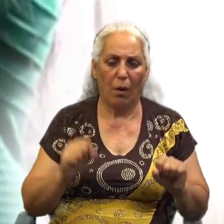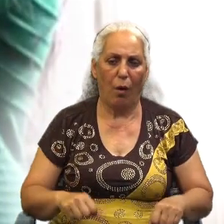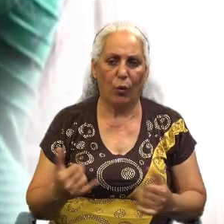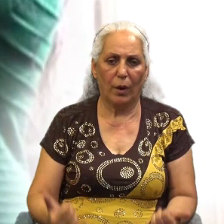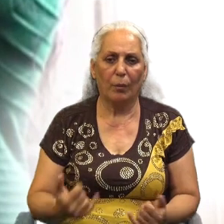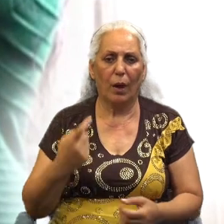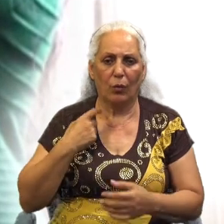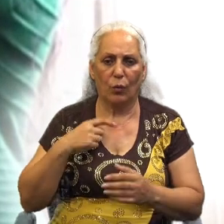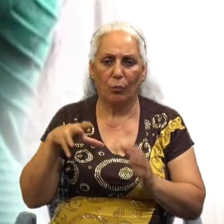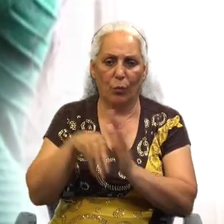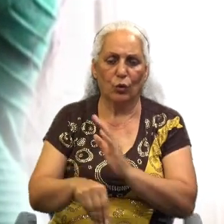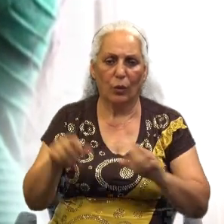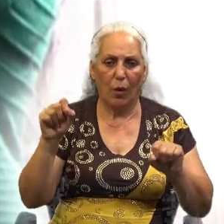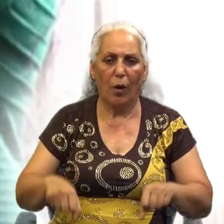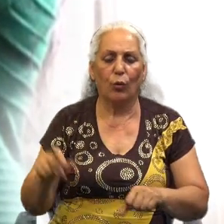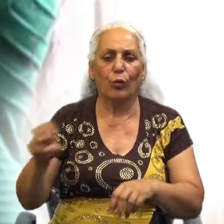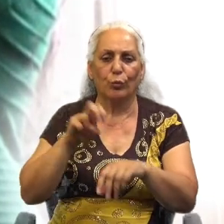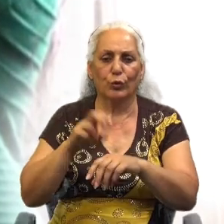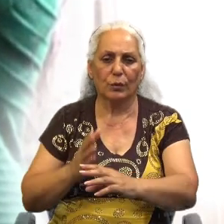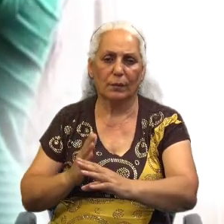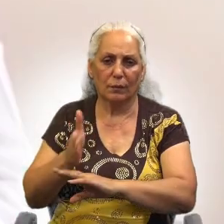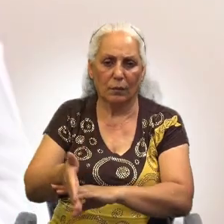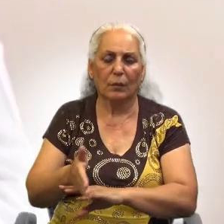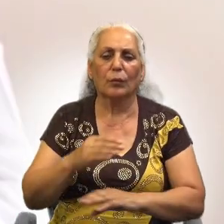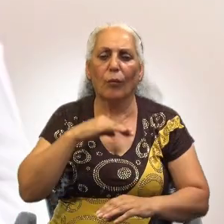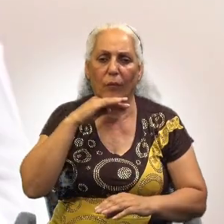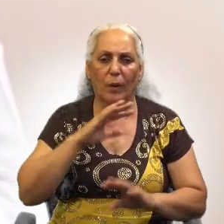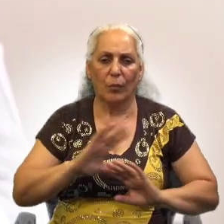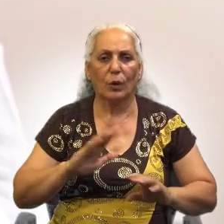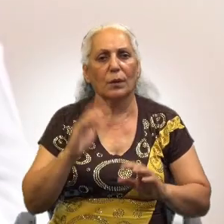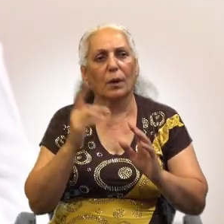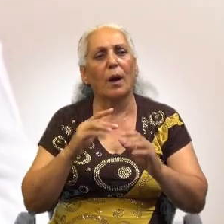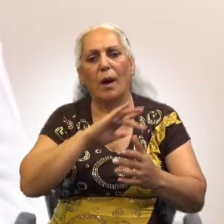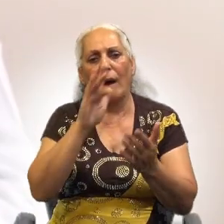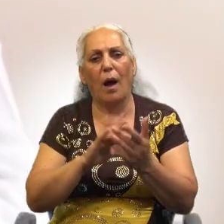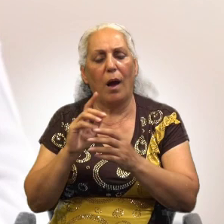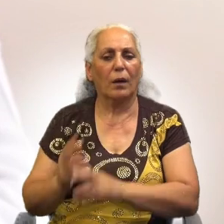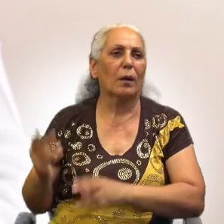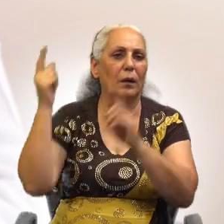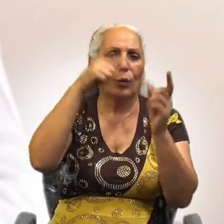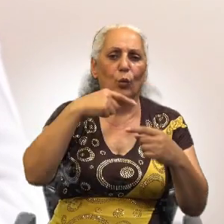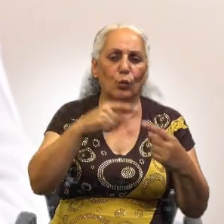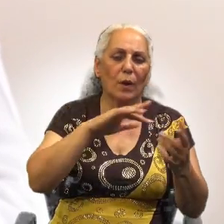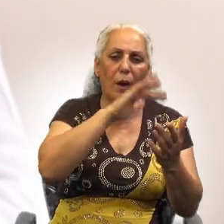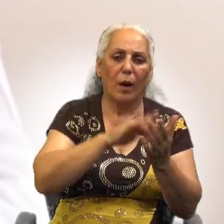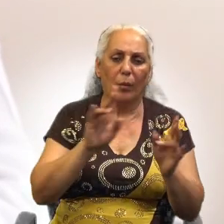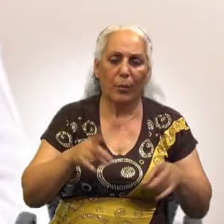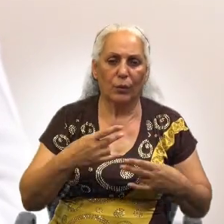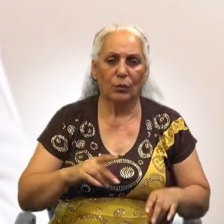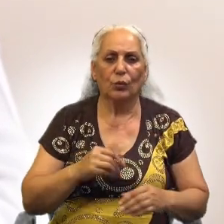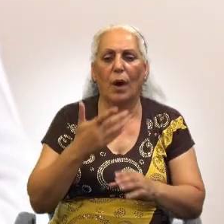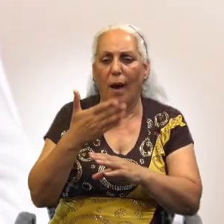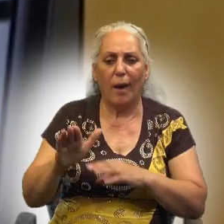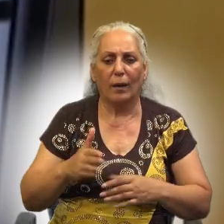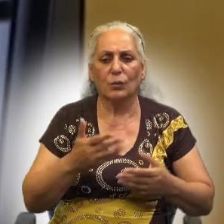այսպես ասած բժշկին հյուրընկալել, ոչ թե հասնել մայրաքաղաք։ Բժիշկը վստահեցնում է, որ մինչ օրս ոչ մի այցելու չի հեռացել առանց